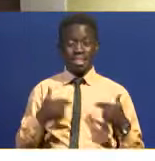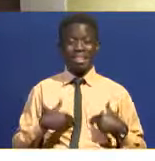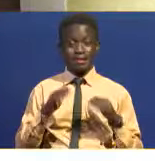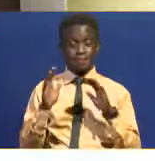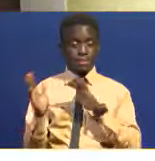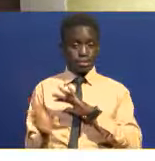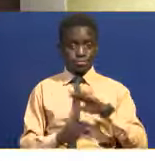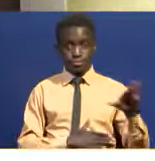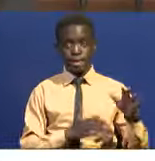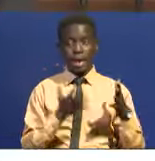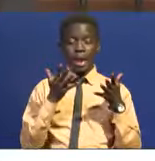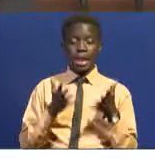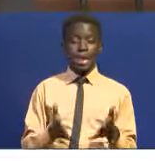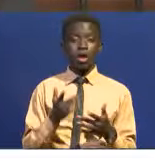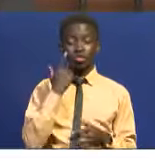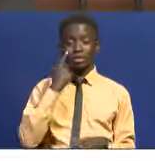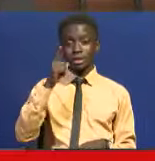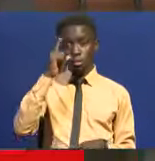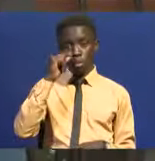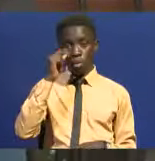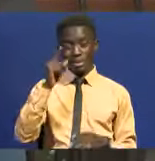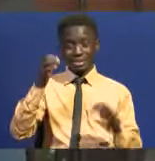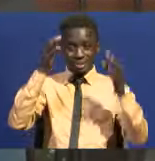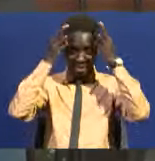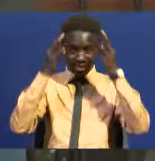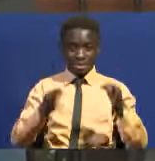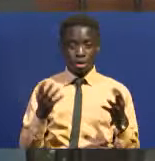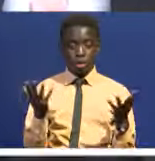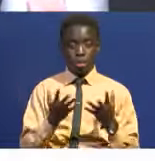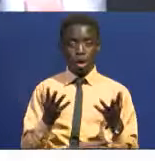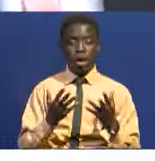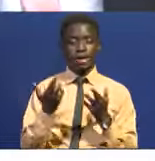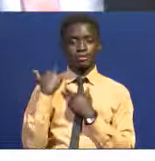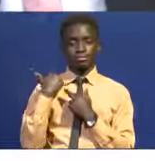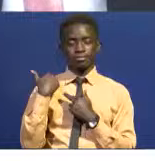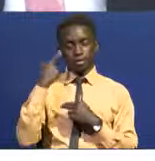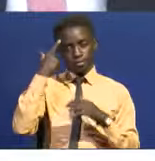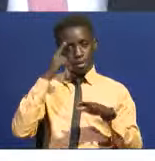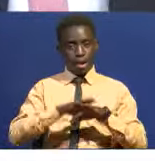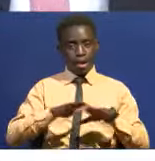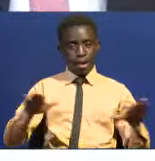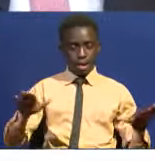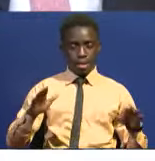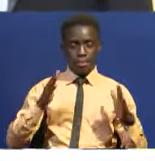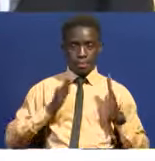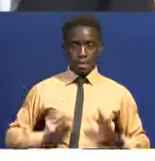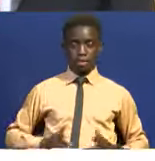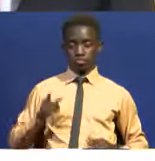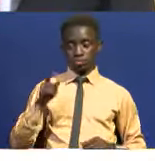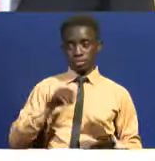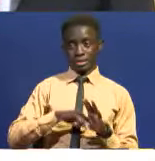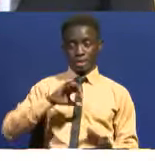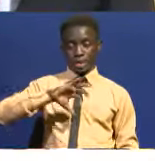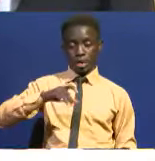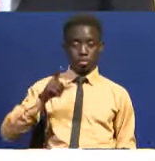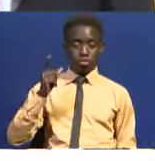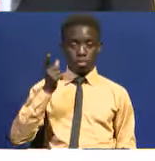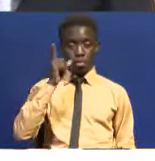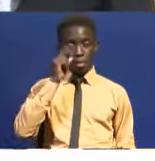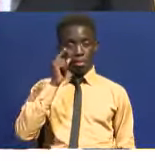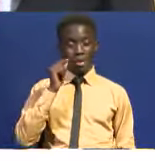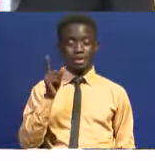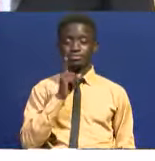Kwingineko, mahakama ya Mombasa imeamua kuwa afisa mtendaji wa ardhi katika kaunti hiyo anayedaiwa kuhusika na